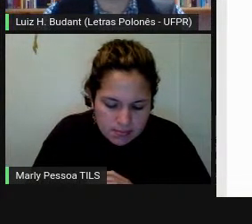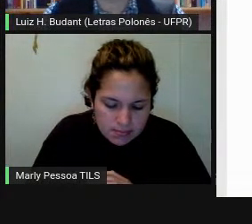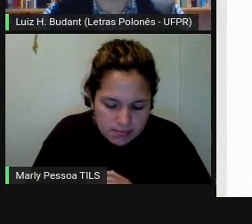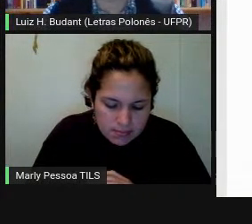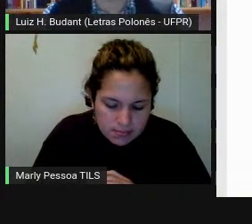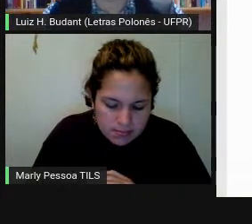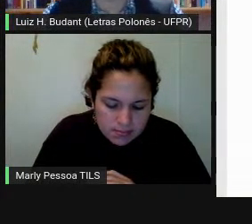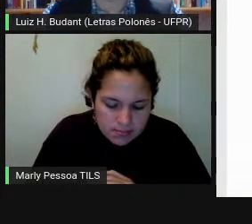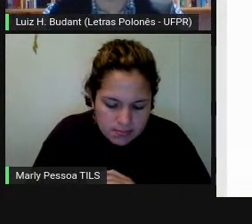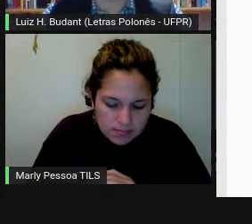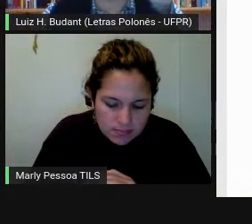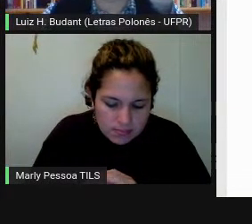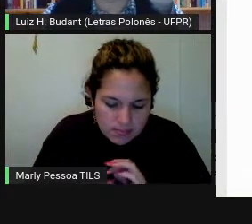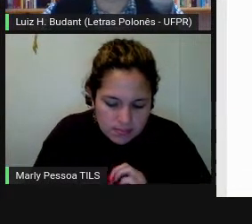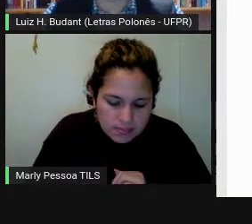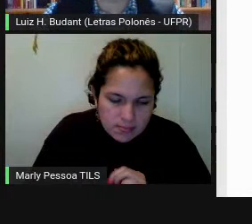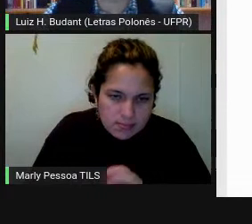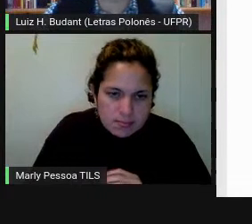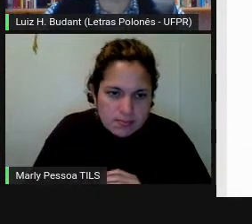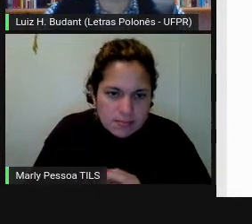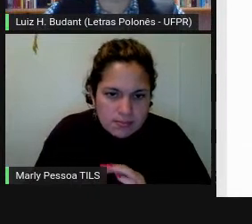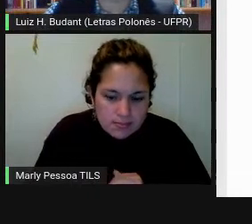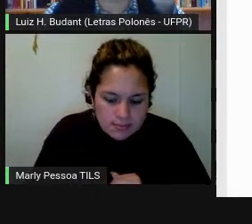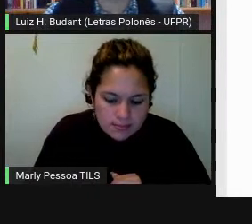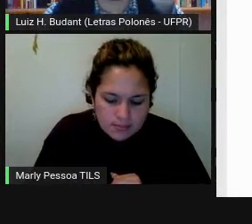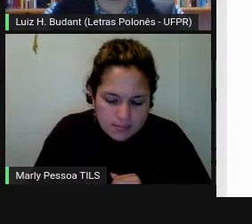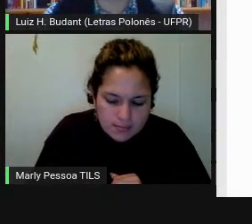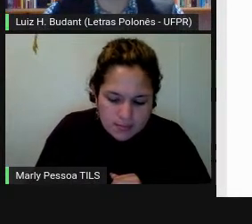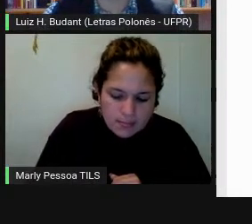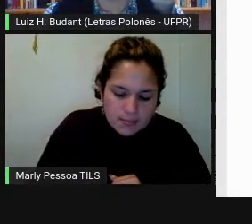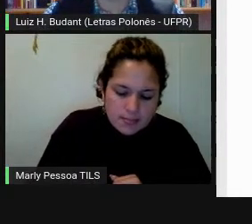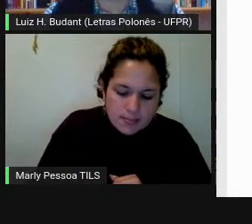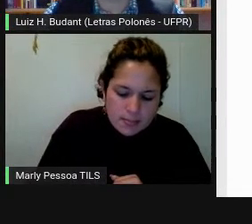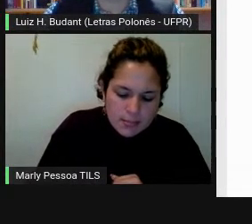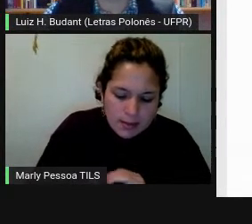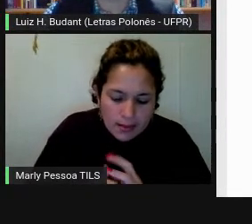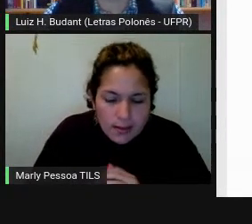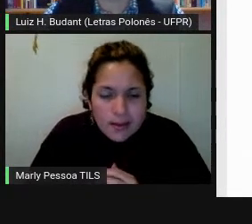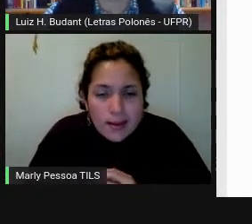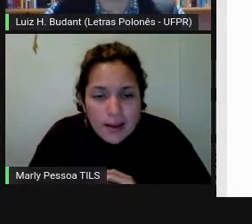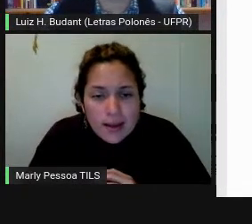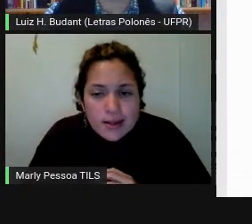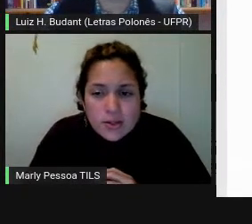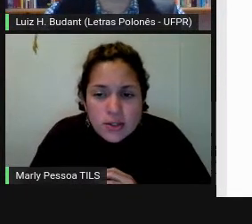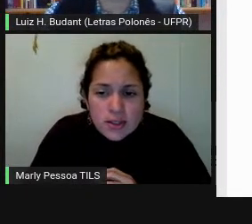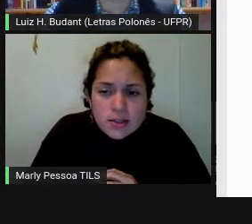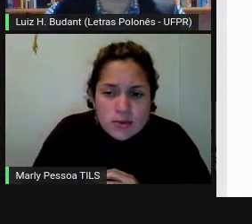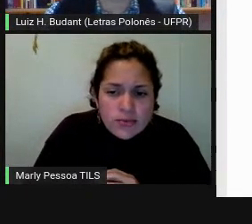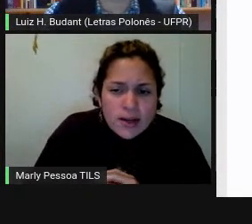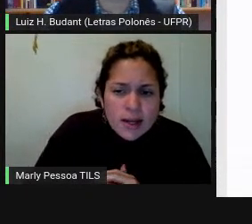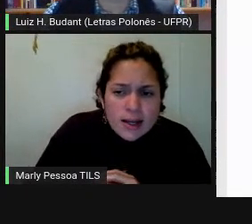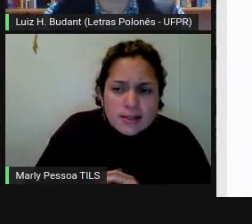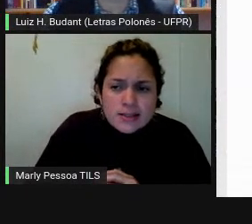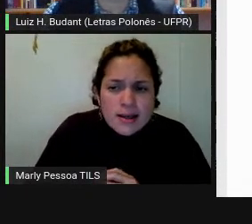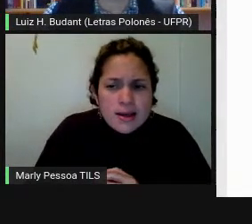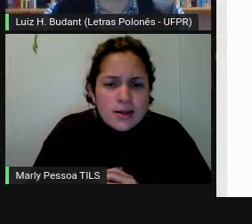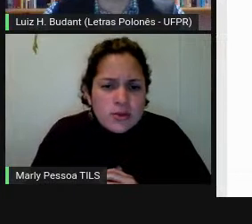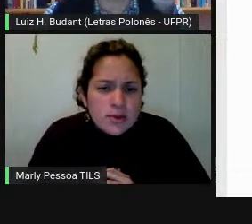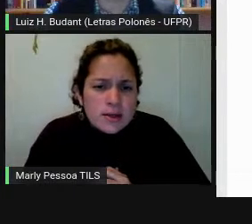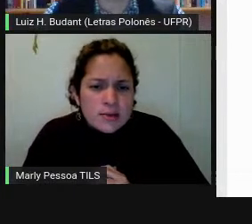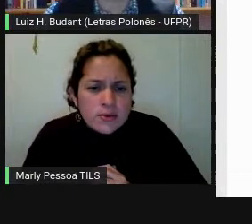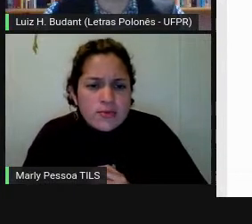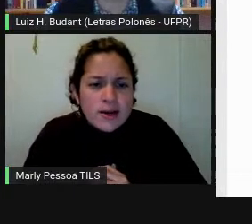Samuel, Tobiasz i tak dalej. Podobnie z Nowego Testamentu Jan, Szymon, Tadeusz, Filip, Piotr,